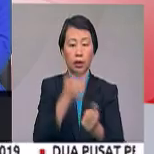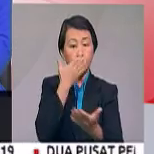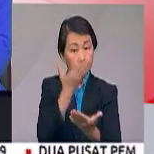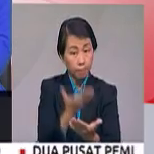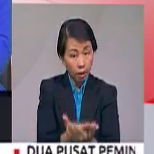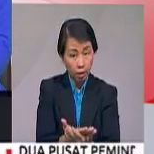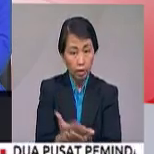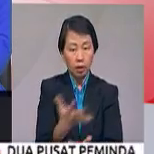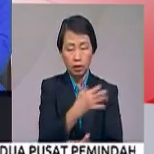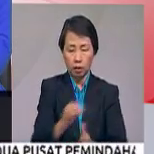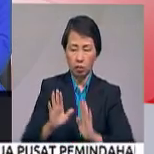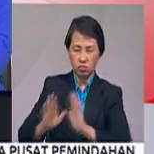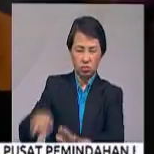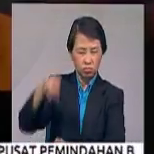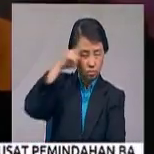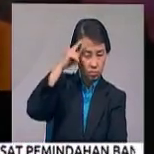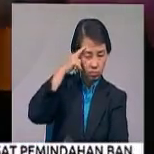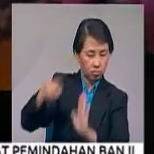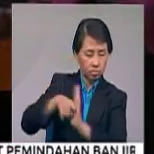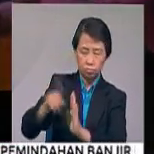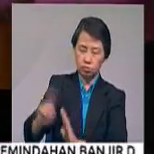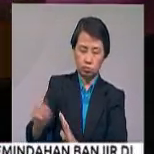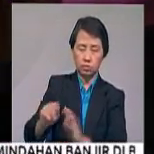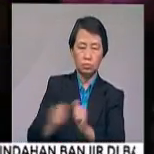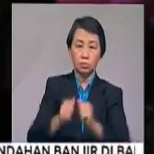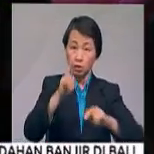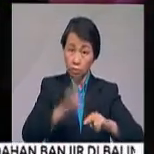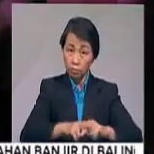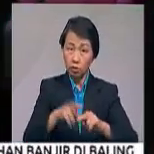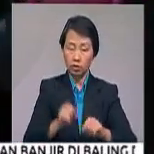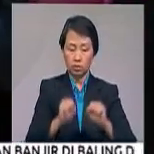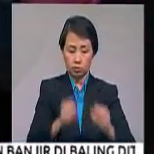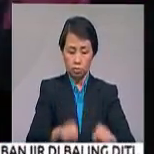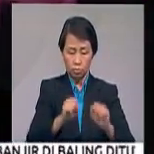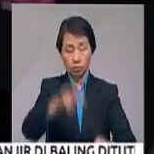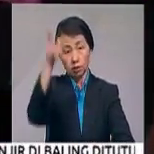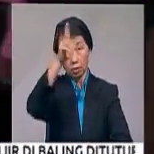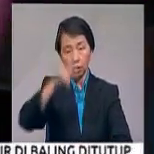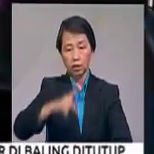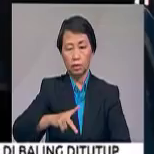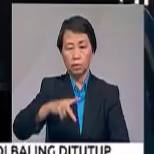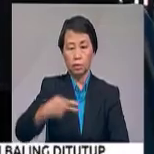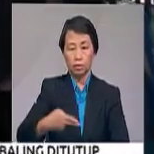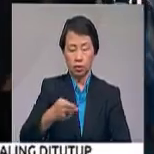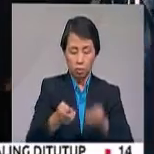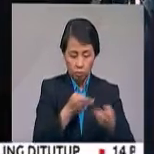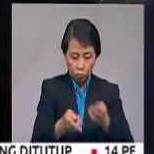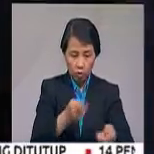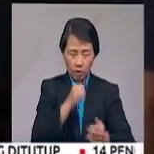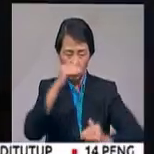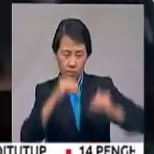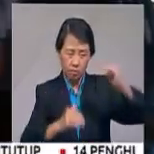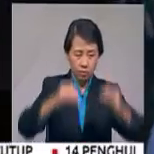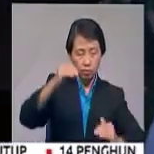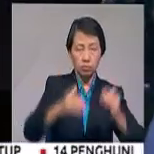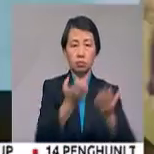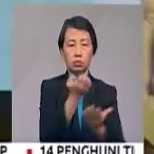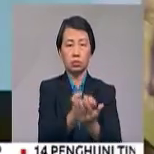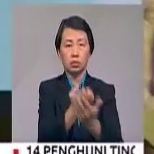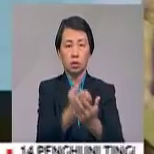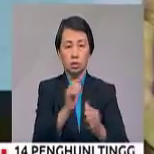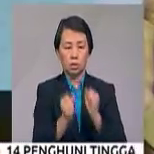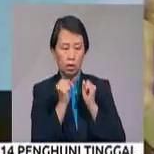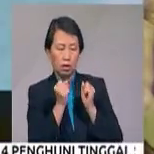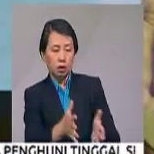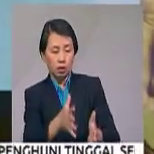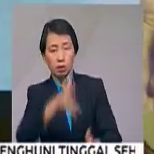Ia sekaligus menolak tanggapan negatif mengenai kedudukan dan kemampuan kerajaan PH mengurus ketidakseimbangan ekonomi yang